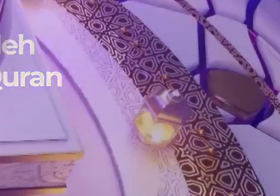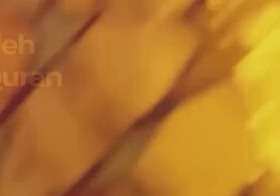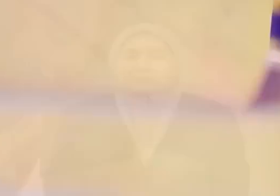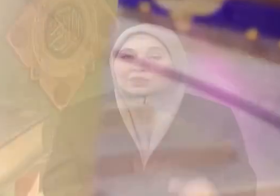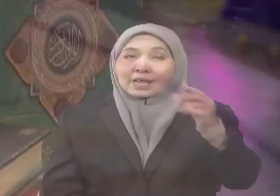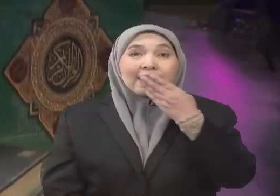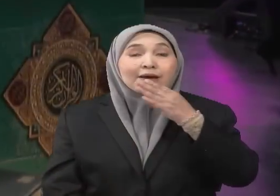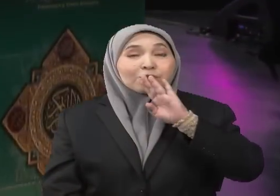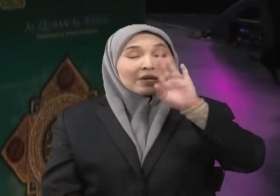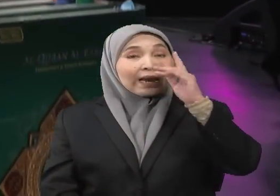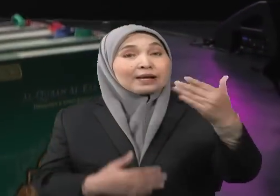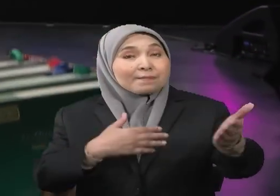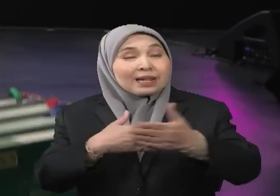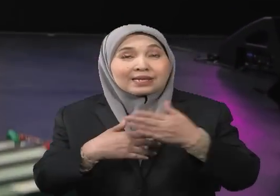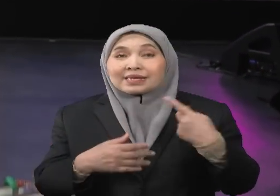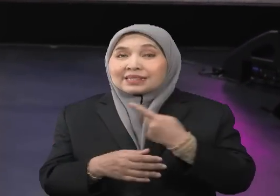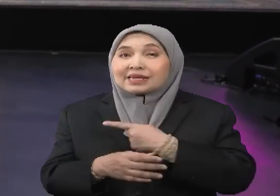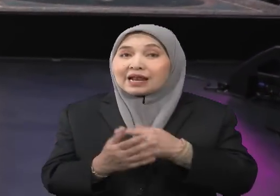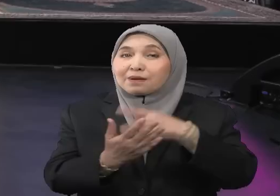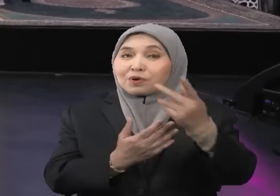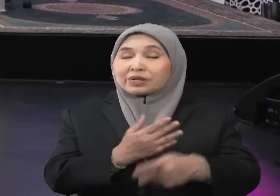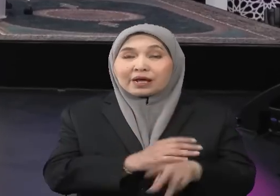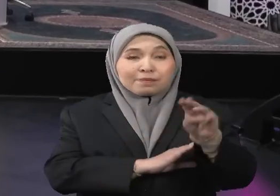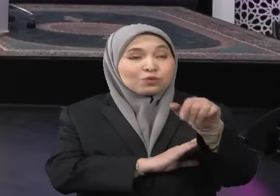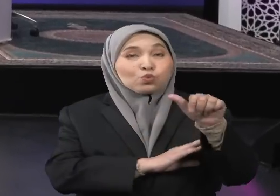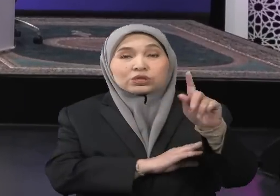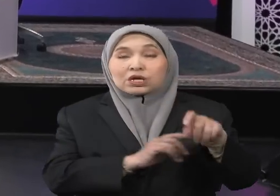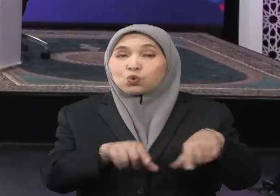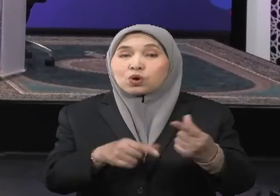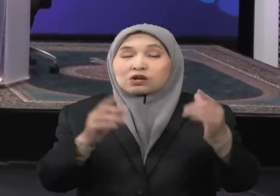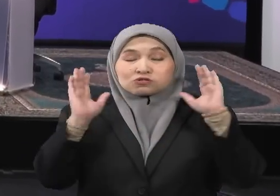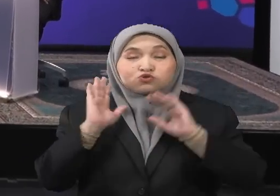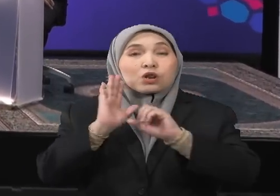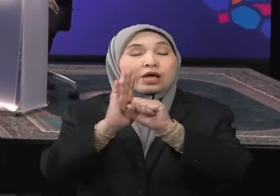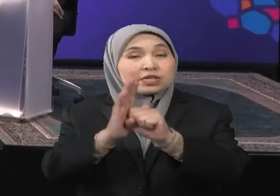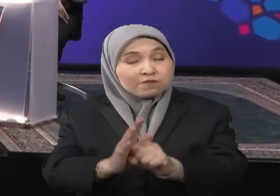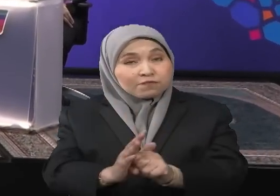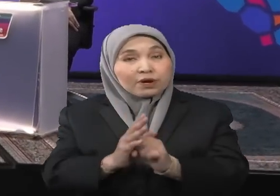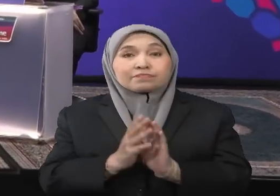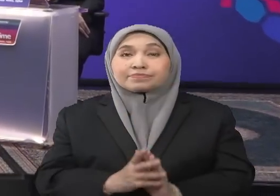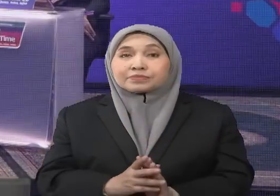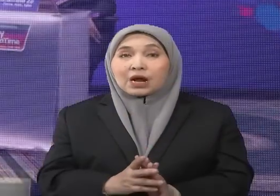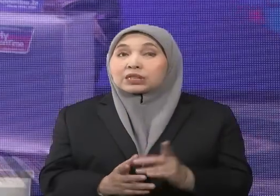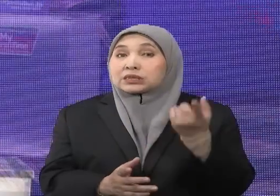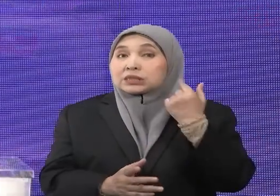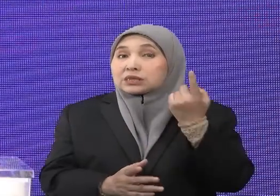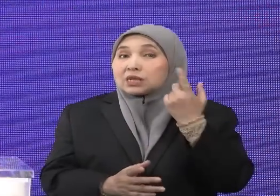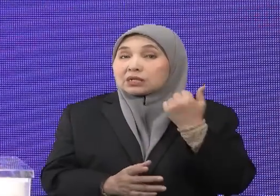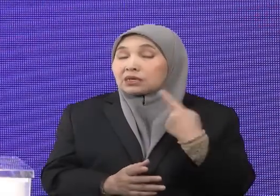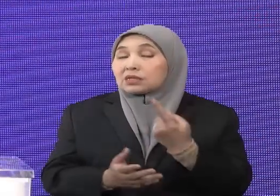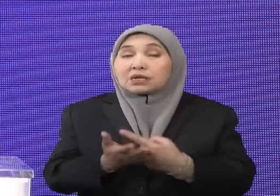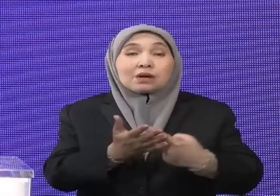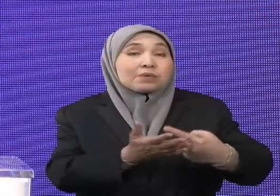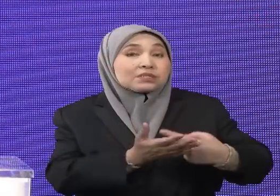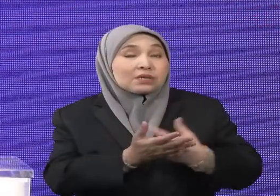Alhamdulillah kembali kita dalam rancangan Alquran time Quran sholat infaq kalau sobat tadi kita berbicara